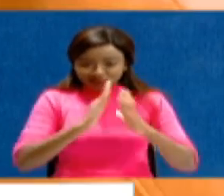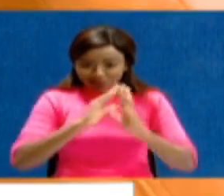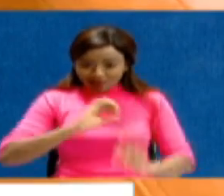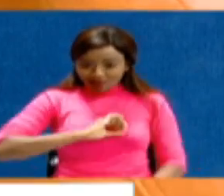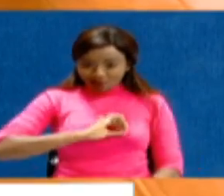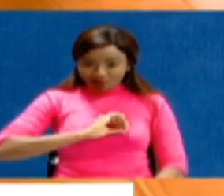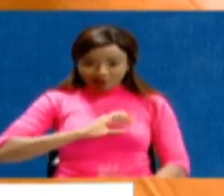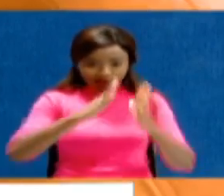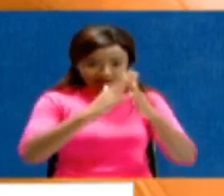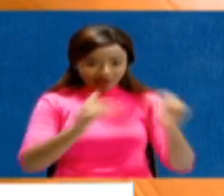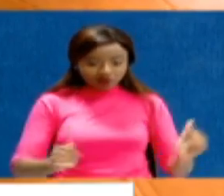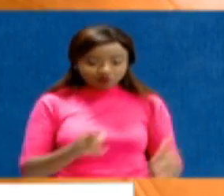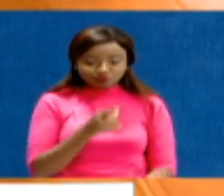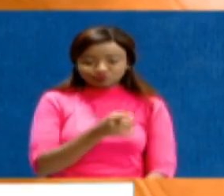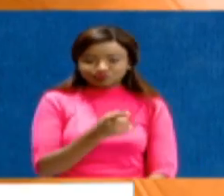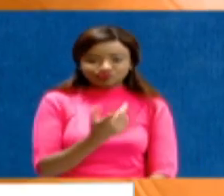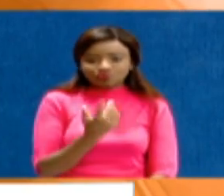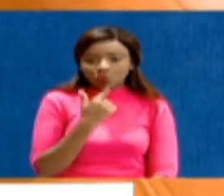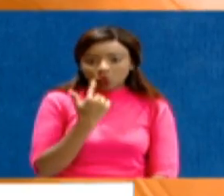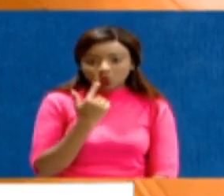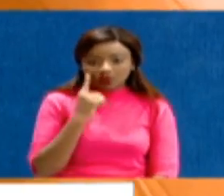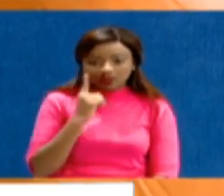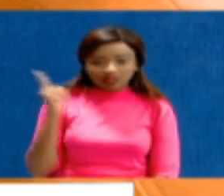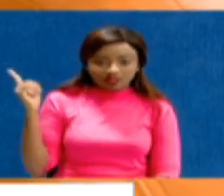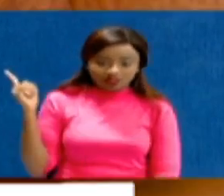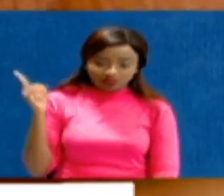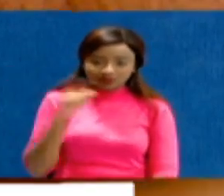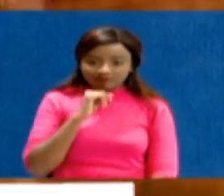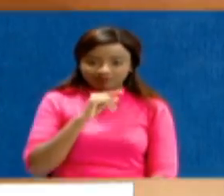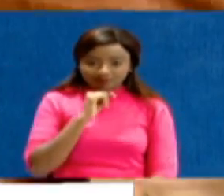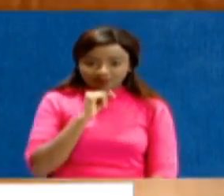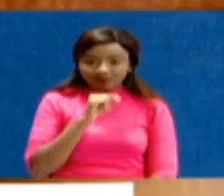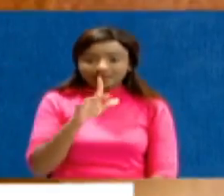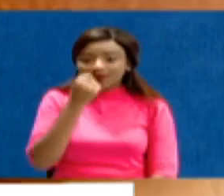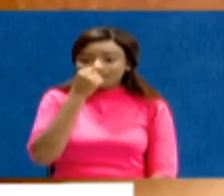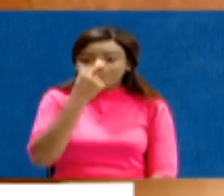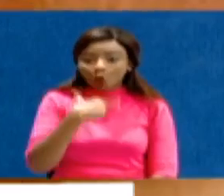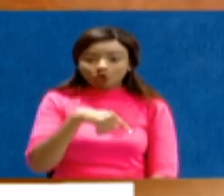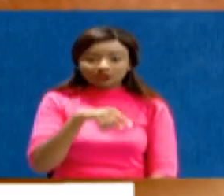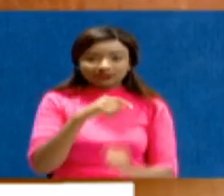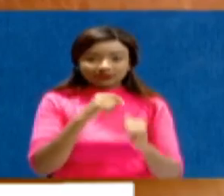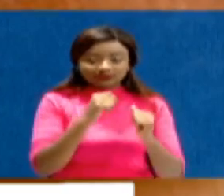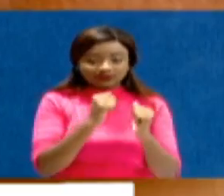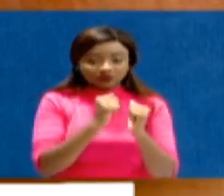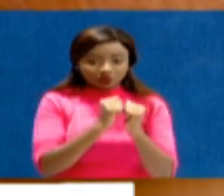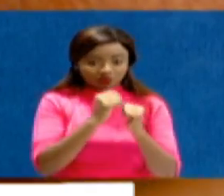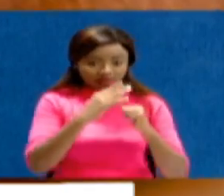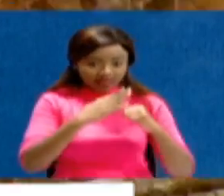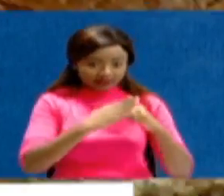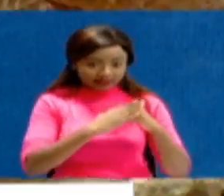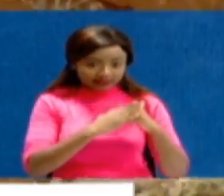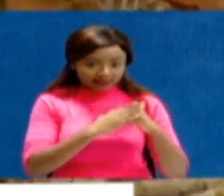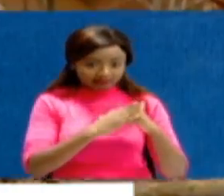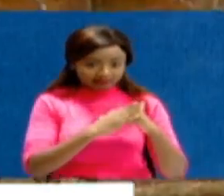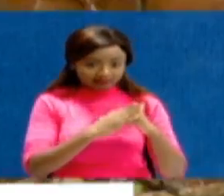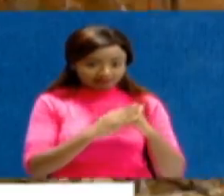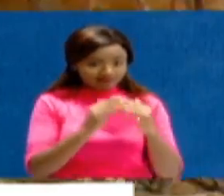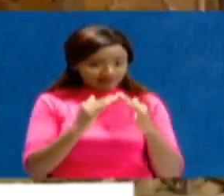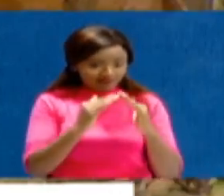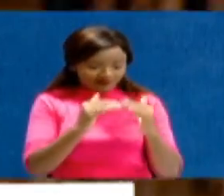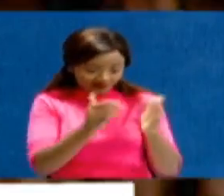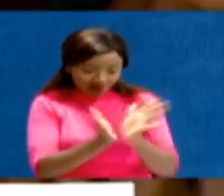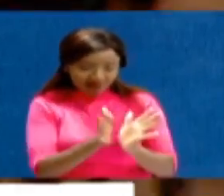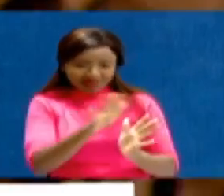Lekotit. Na ana miaka 19 sasa. Kwa muda mrefu jamii hii ilikumbatia ukeketaji wa watoto